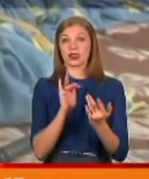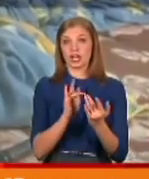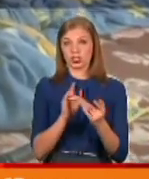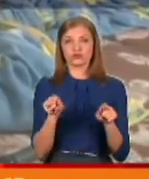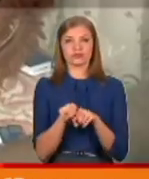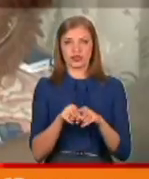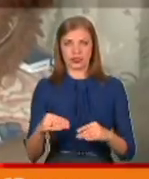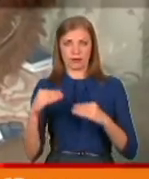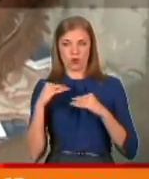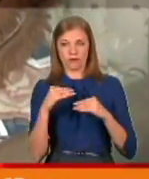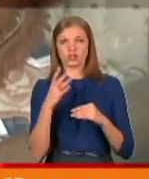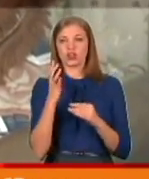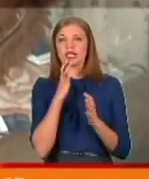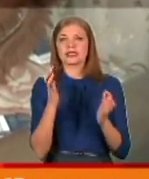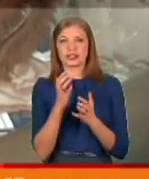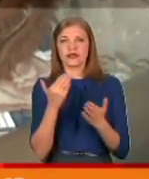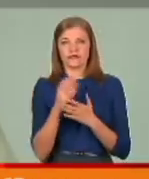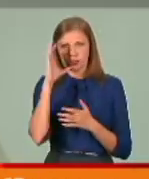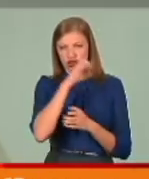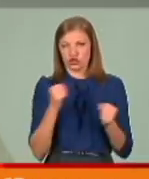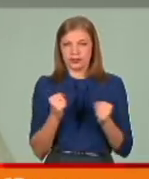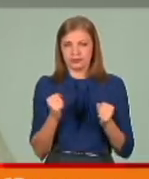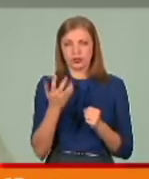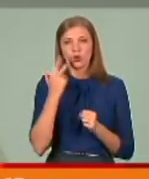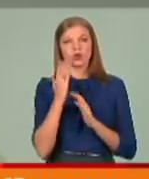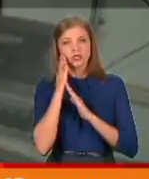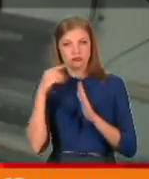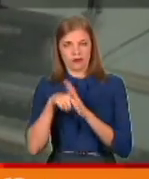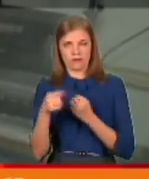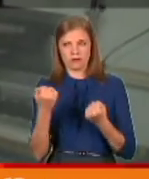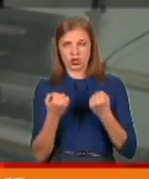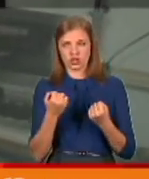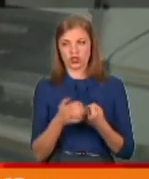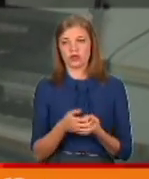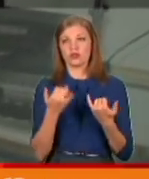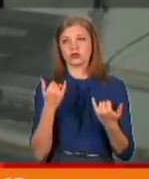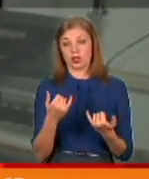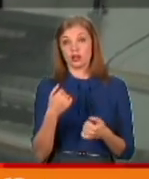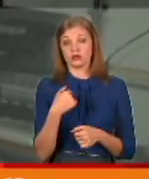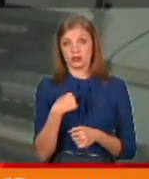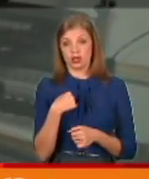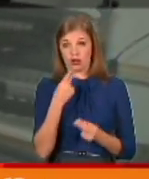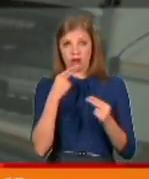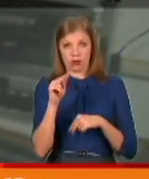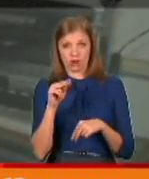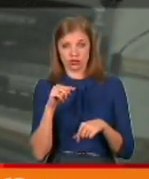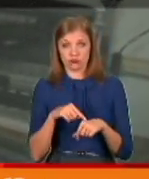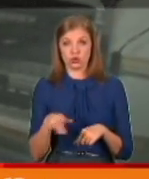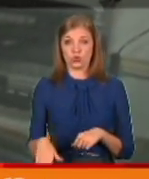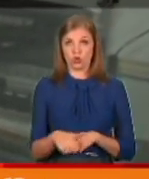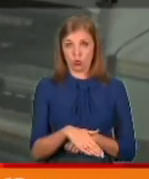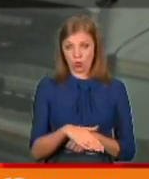та сама ковдра, що зігрівала від нічних дрижаків, коли спав у машині. Зараз я себе бачу краще, от і